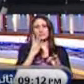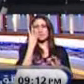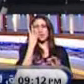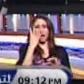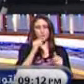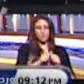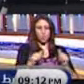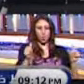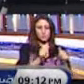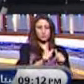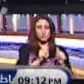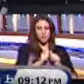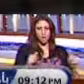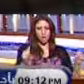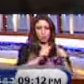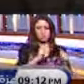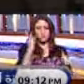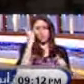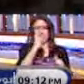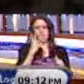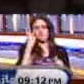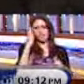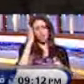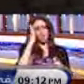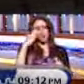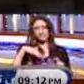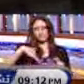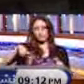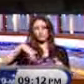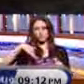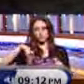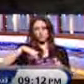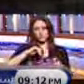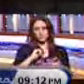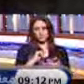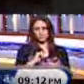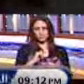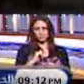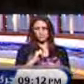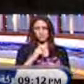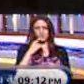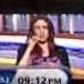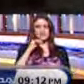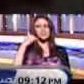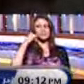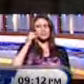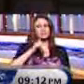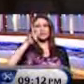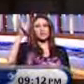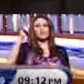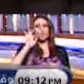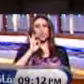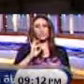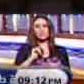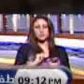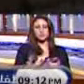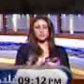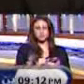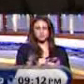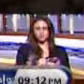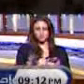في الشارع مش لاقينهم مكان ده لحد دلوقتي. طب هل احنا معانا ممكن نتصل بالسيد رئيس حي مصر القديمه يا جماعه على الكنترول؟ طيب معانا